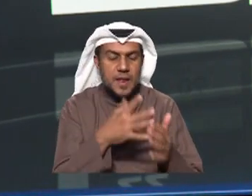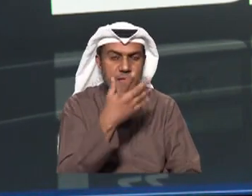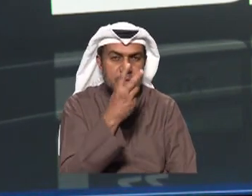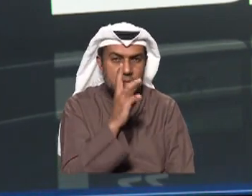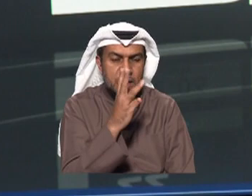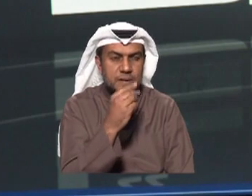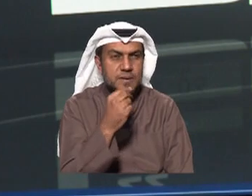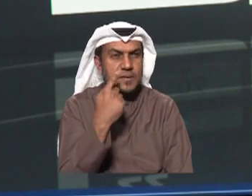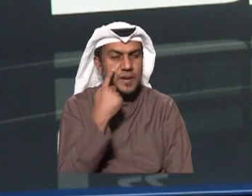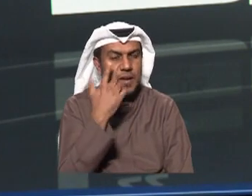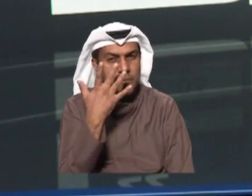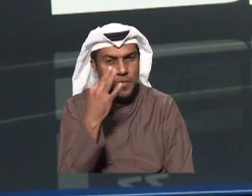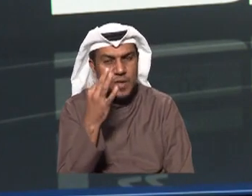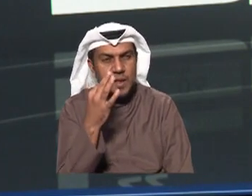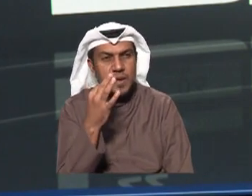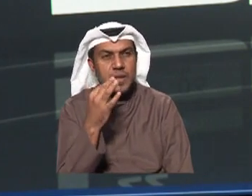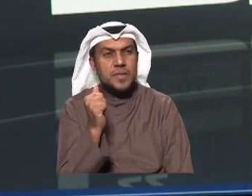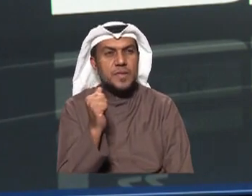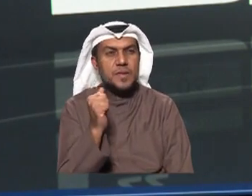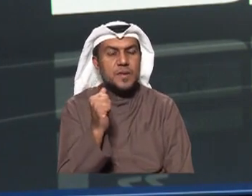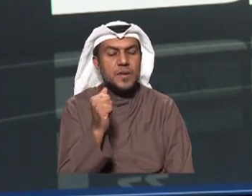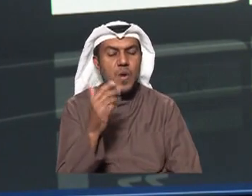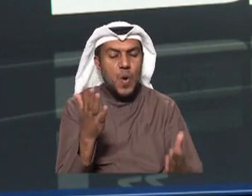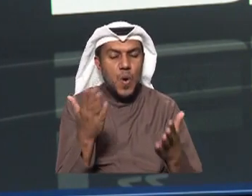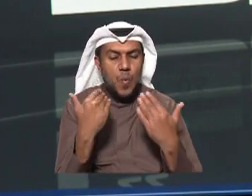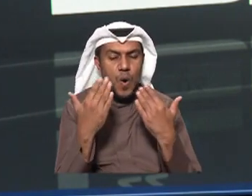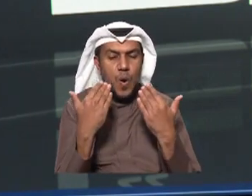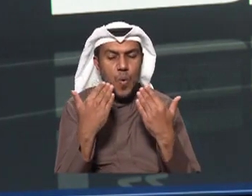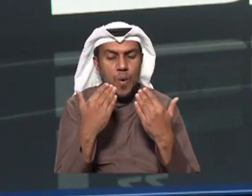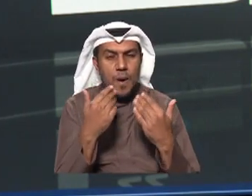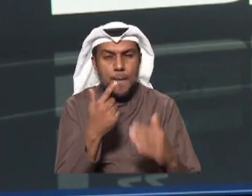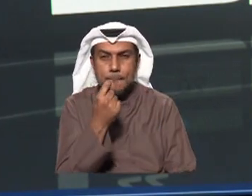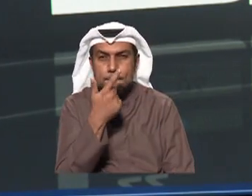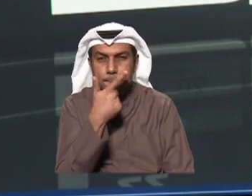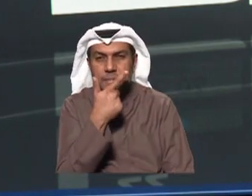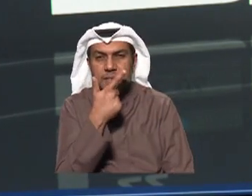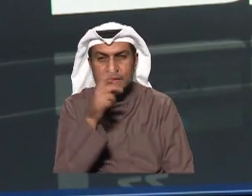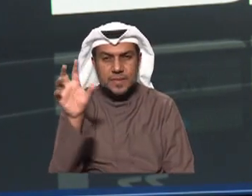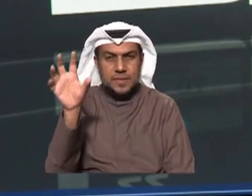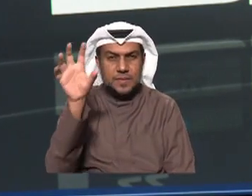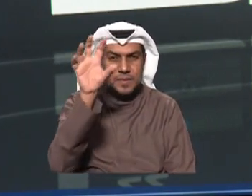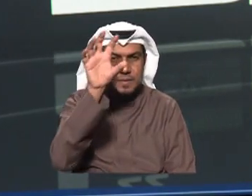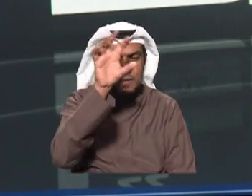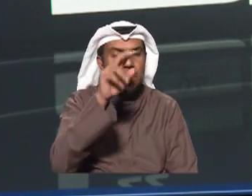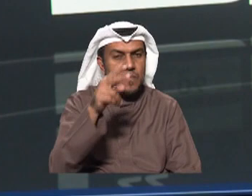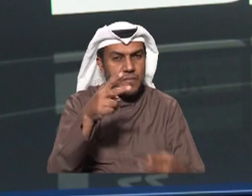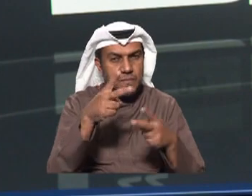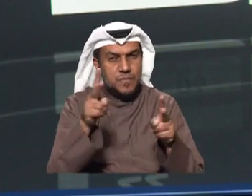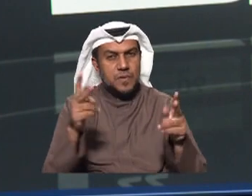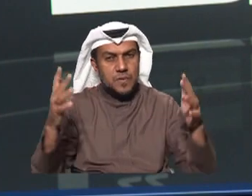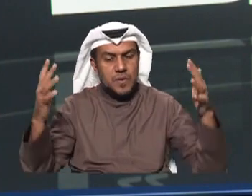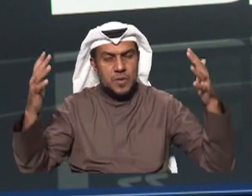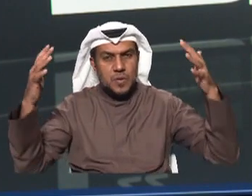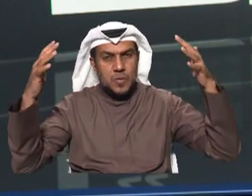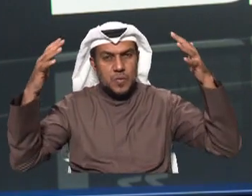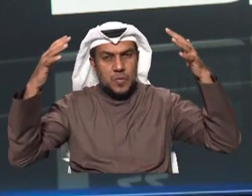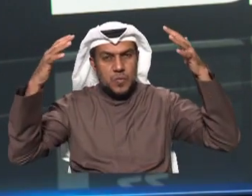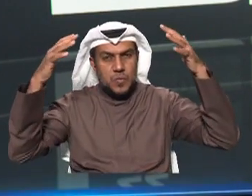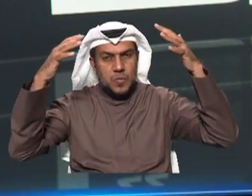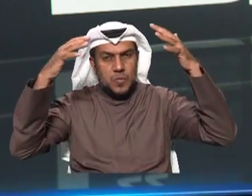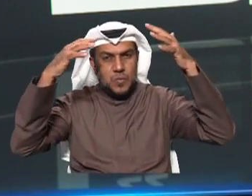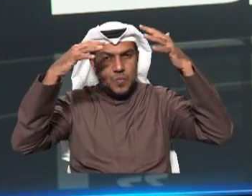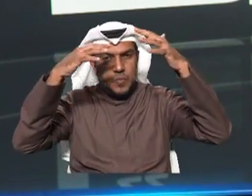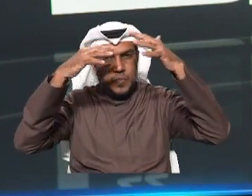وأيضا مع تحول الرياح إلى رياح جنوبية شرقية راح تبدي تتكاثر بعض السحب تدريجيا، وأيضا راح تبدي ترتفع نسب